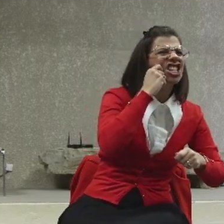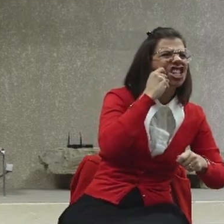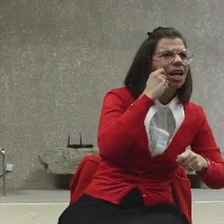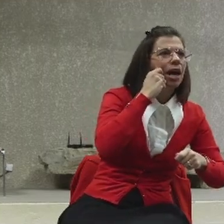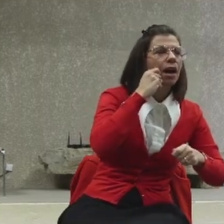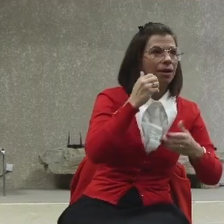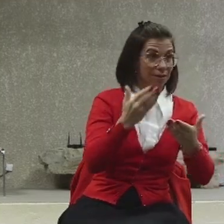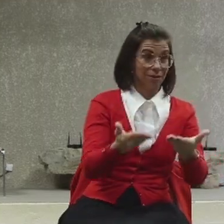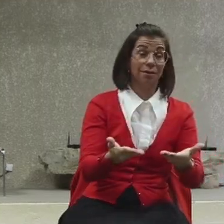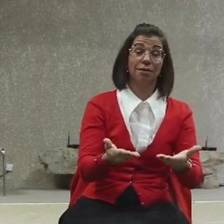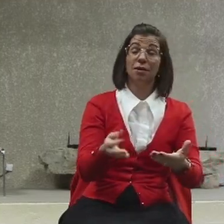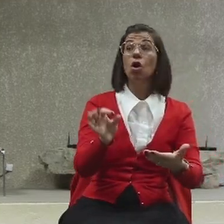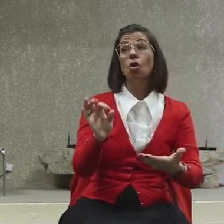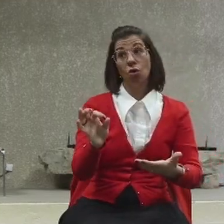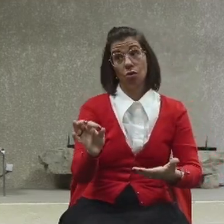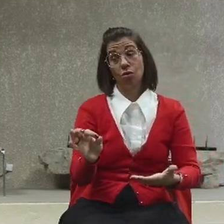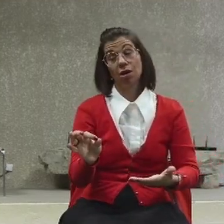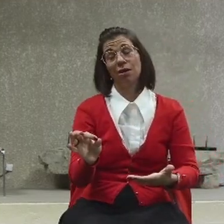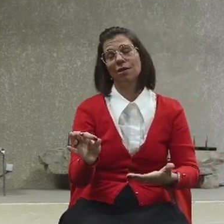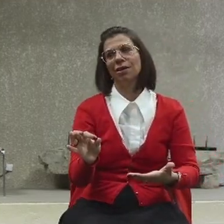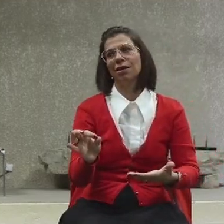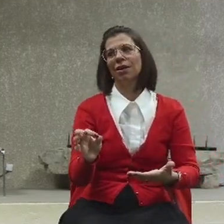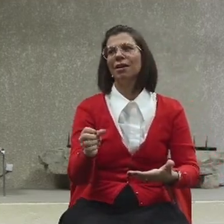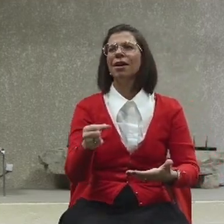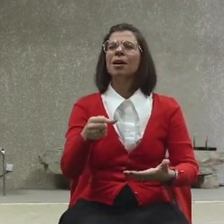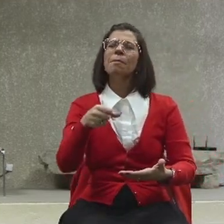quand on voit ce qu'on était avant